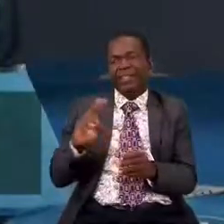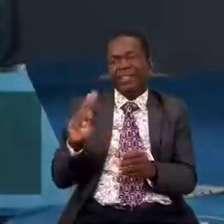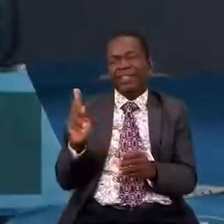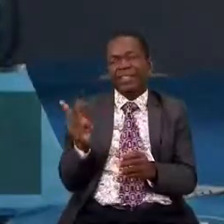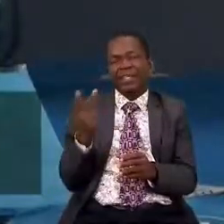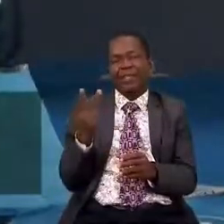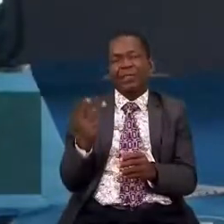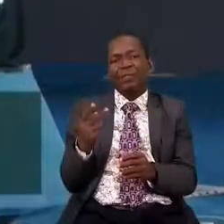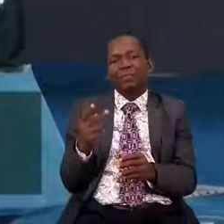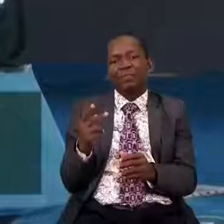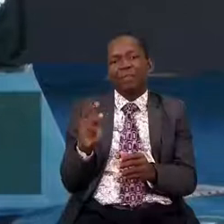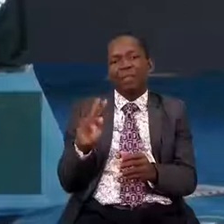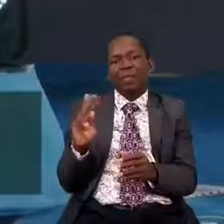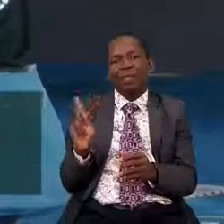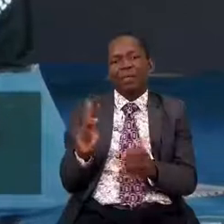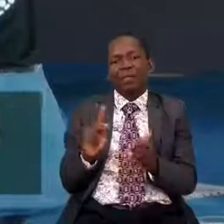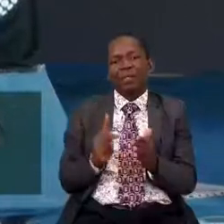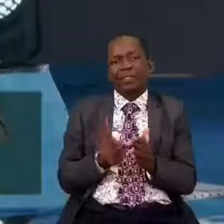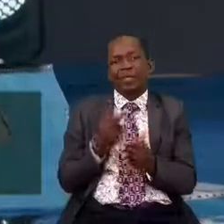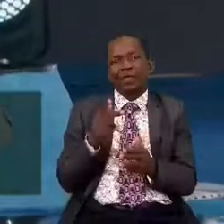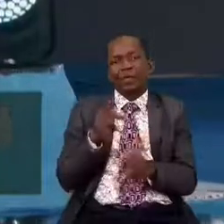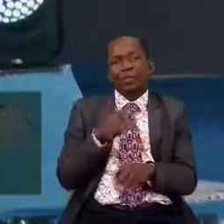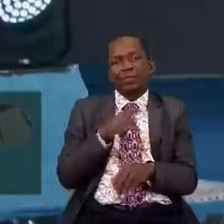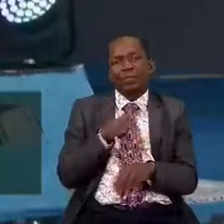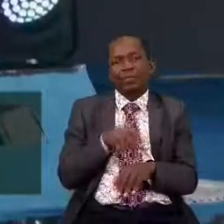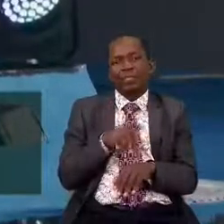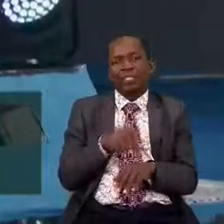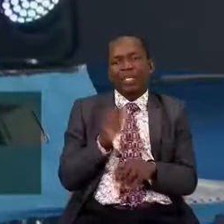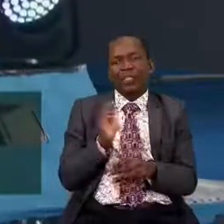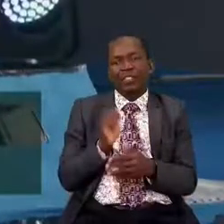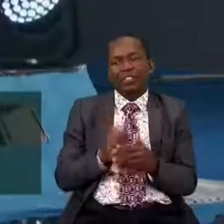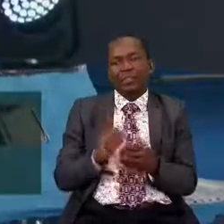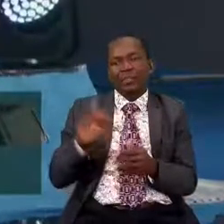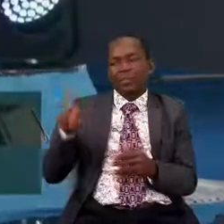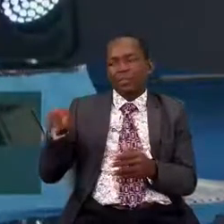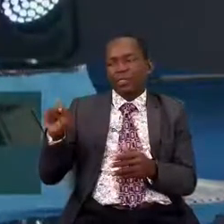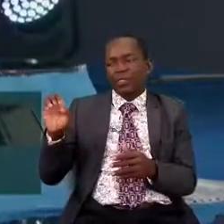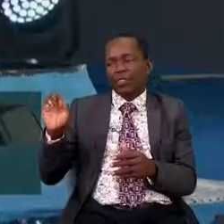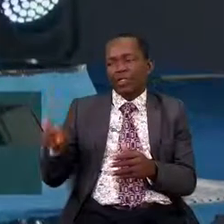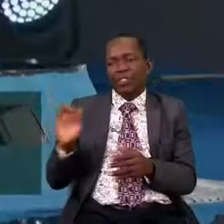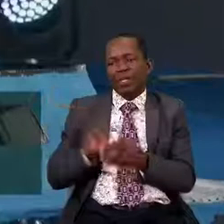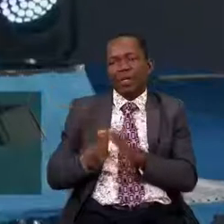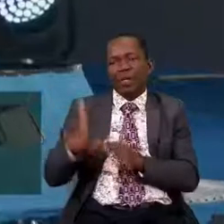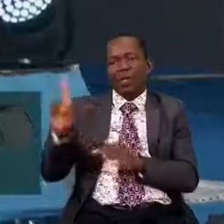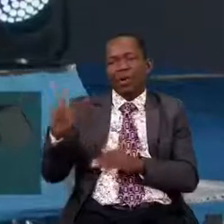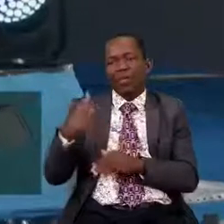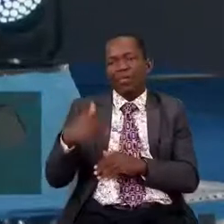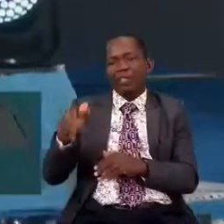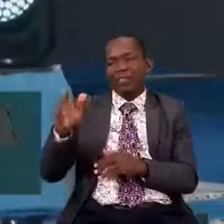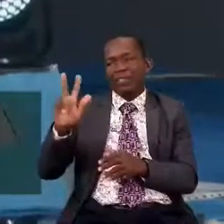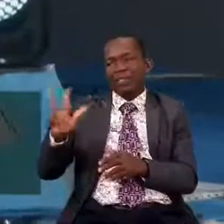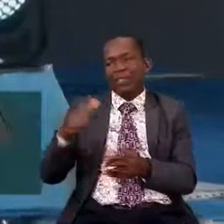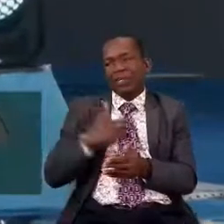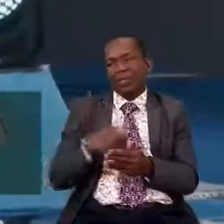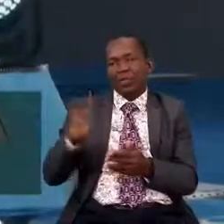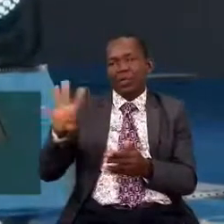Selon que sa puissance divine nous a donné tout ce qui contribue à la 2 Pierre